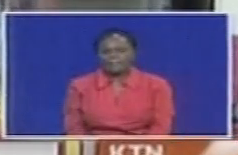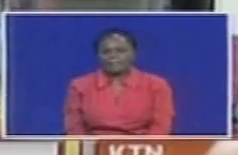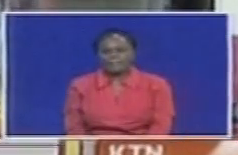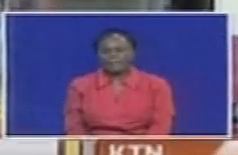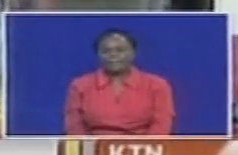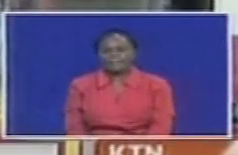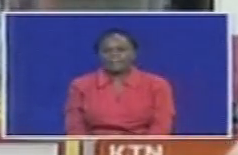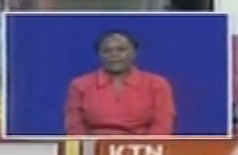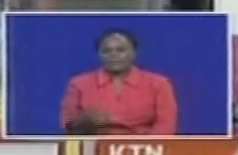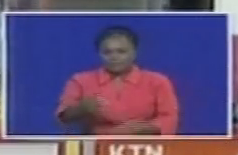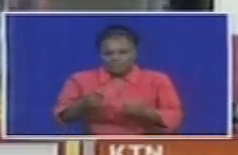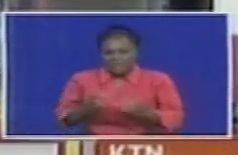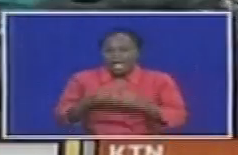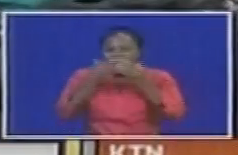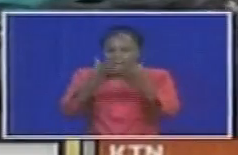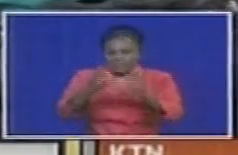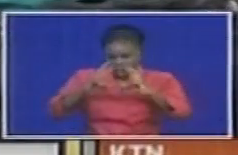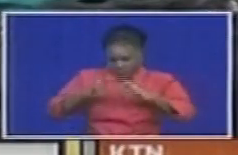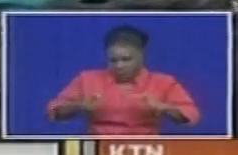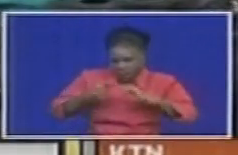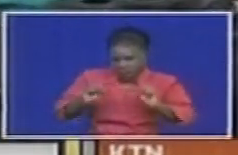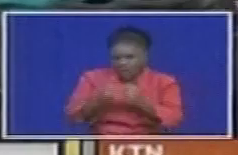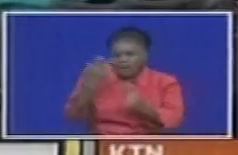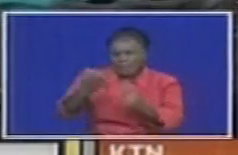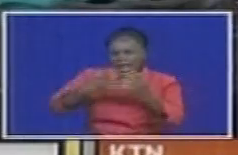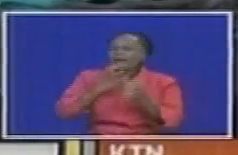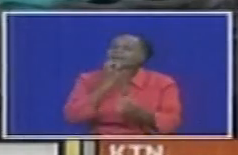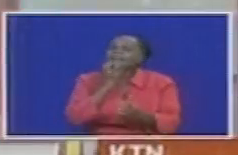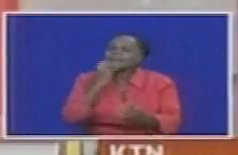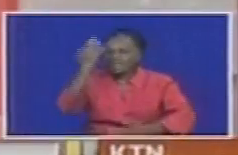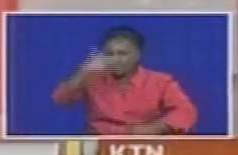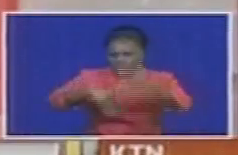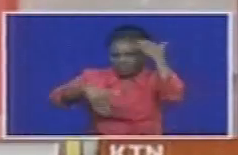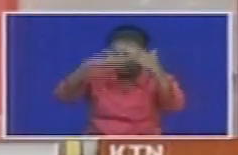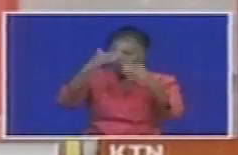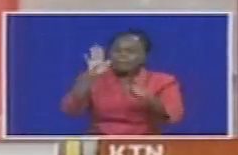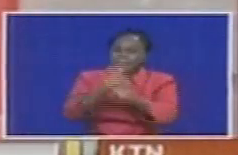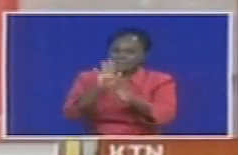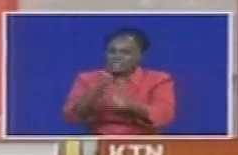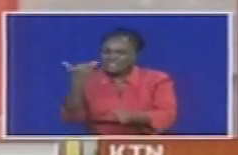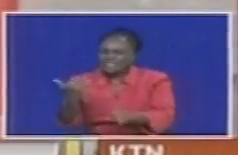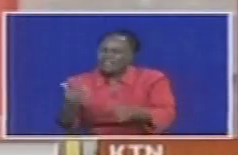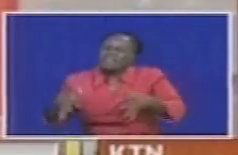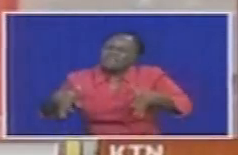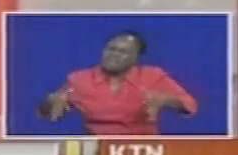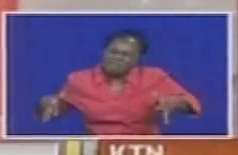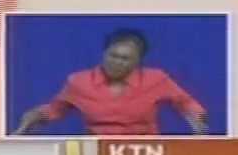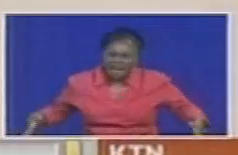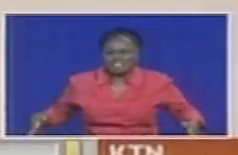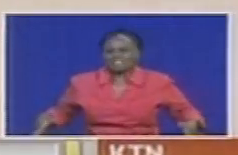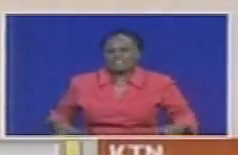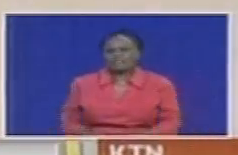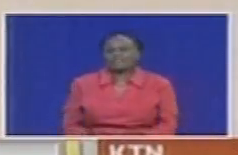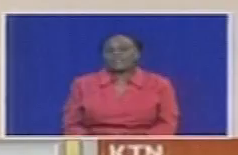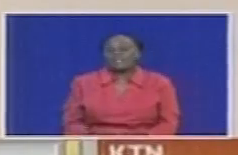Ni majibu ya utafiti yaliyotolewa hii leo katika chuo kikuu cha Kenyatta kuwa asilimia kuu ya watoto siku hizi wamekuwa wanene kupita kiasi.